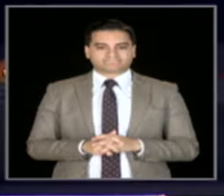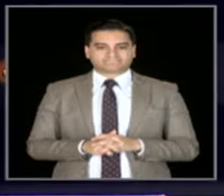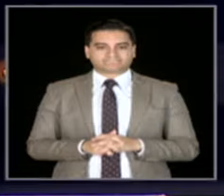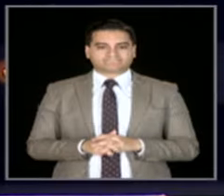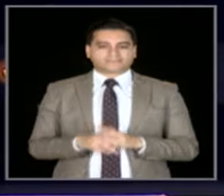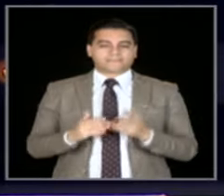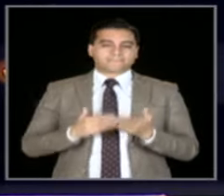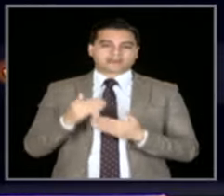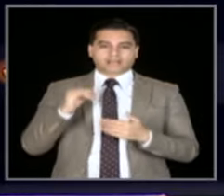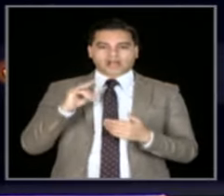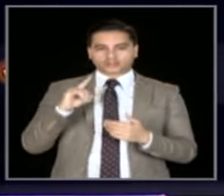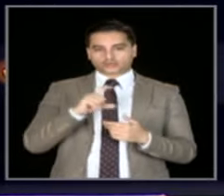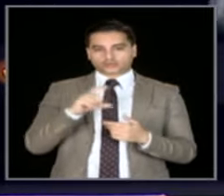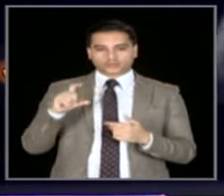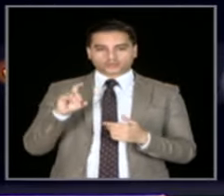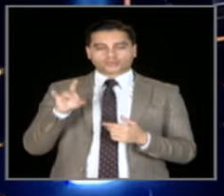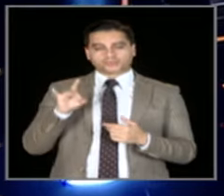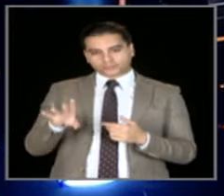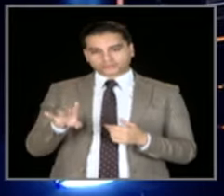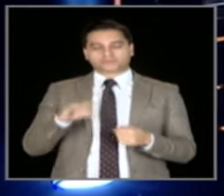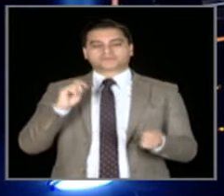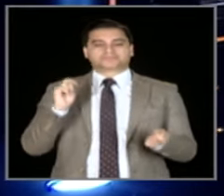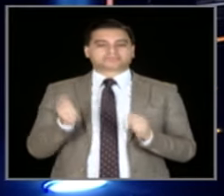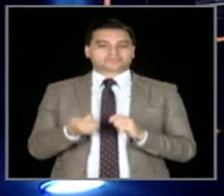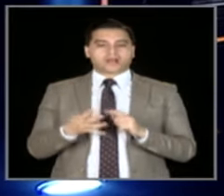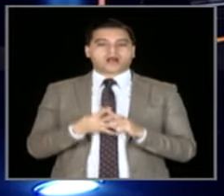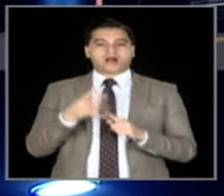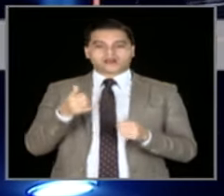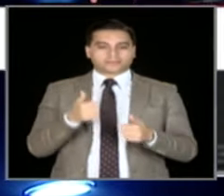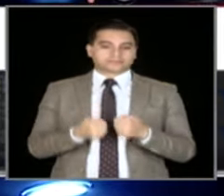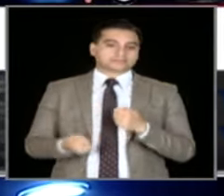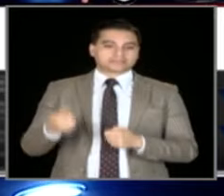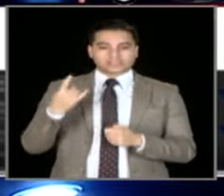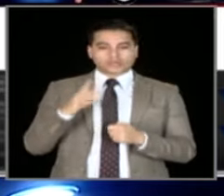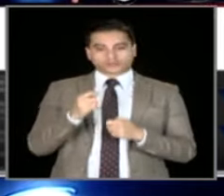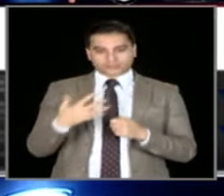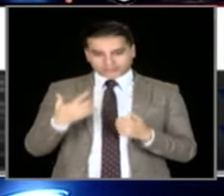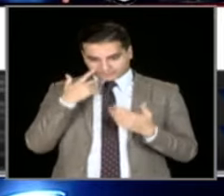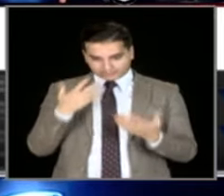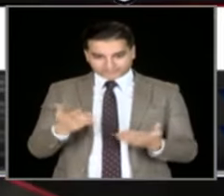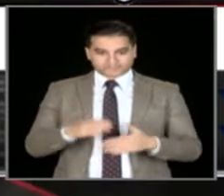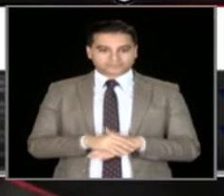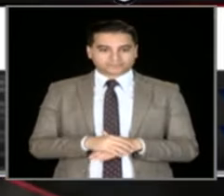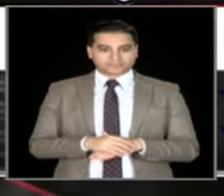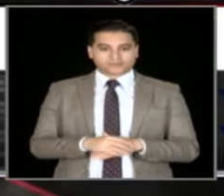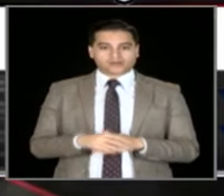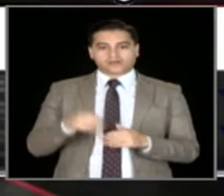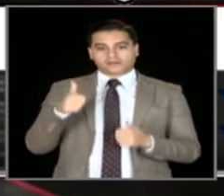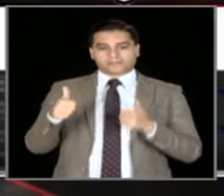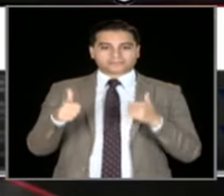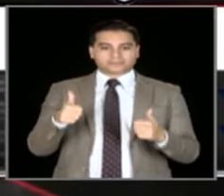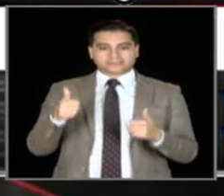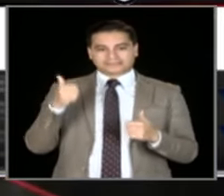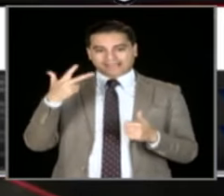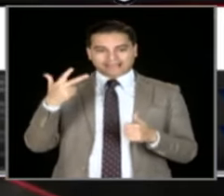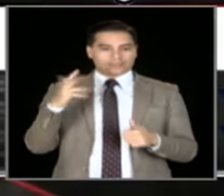بعدها بعشر شهور انقلبوا عليه. أربع اختيارات بزائد 10 أو ناقص 5.